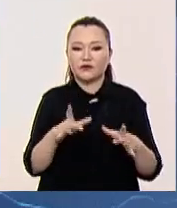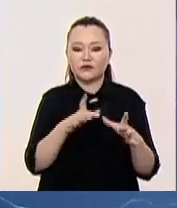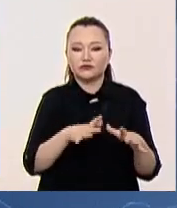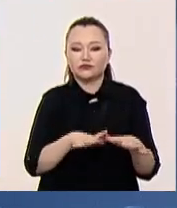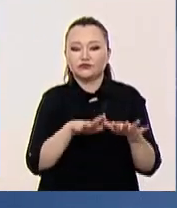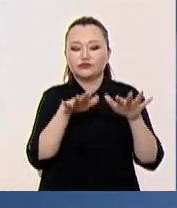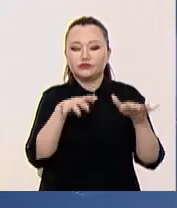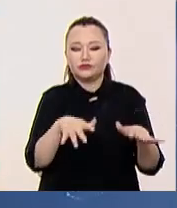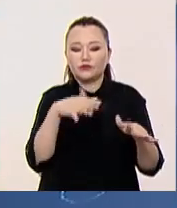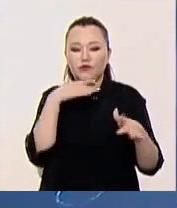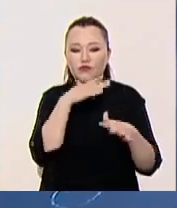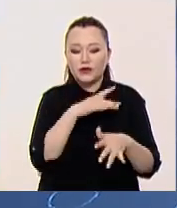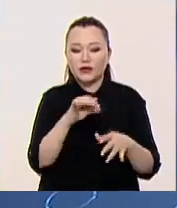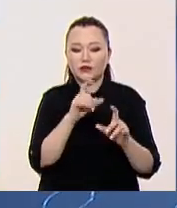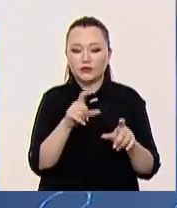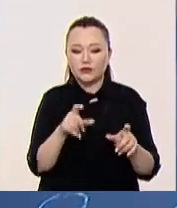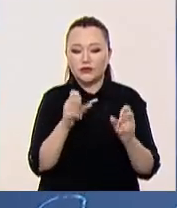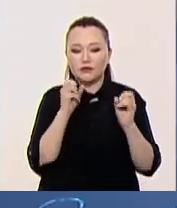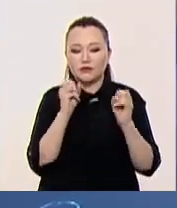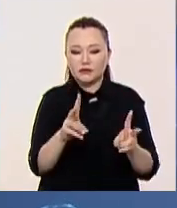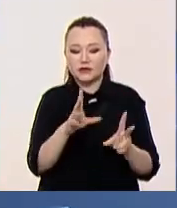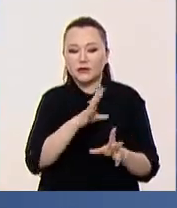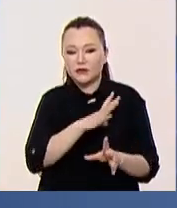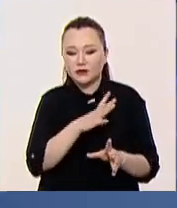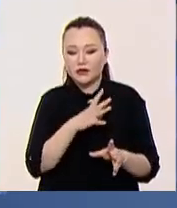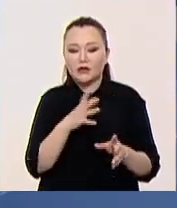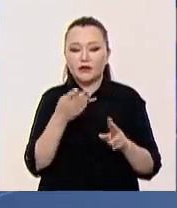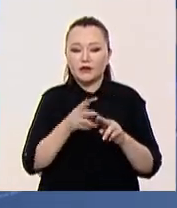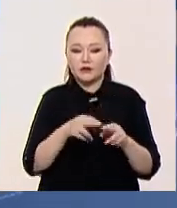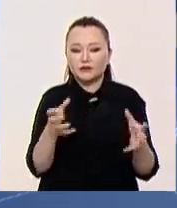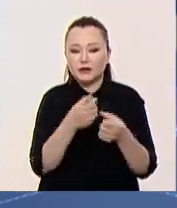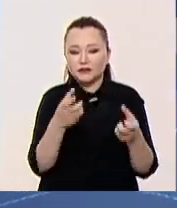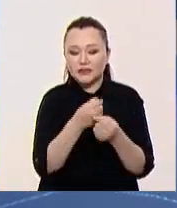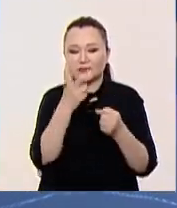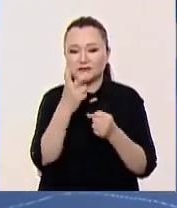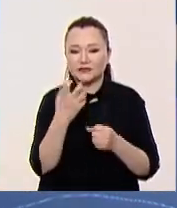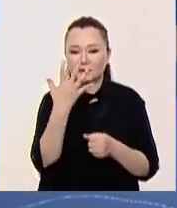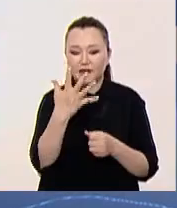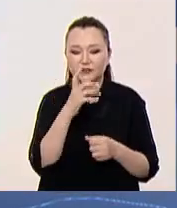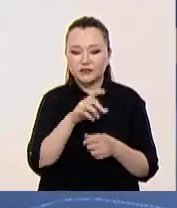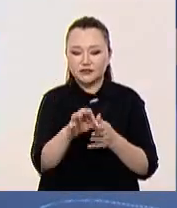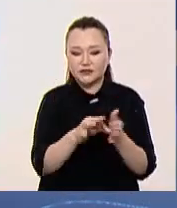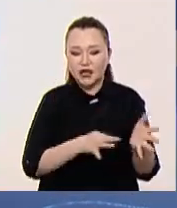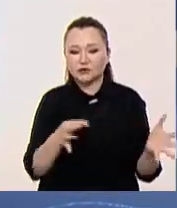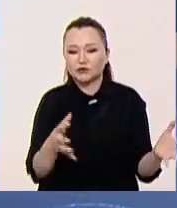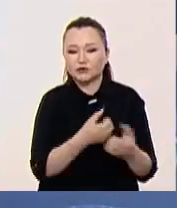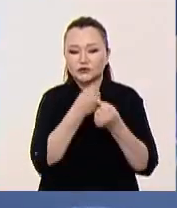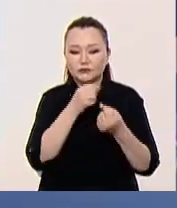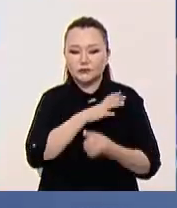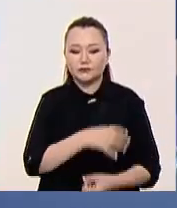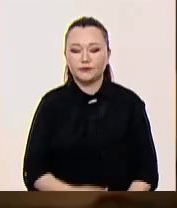деңгейі шамадан тыс көтеріліп, елді мекенге қауіп төнген. Сондықтан құтқарушылар 205 адамды шұғыл